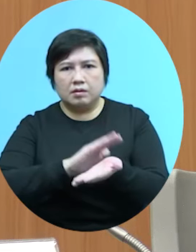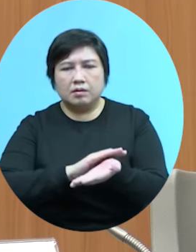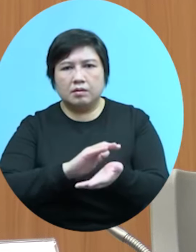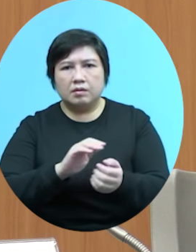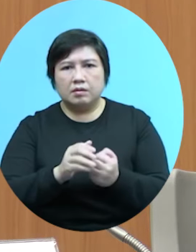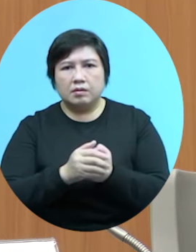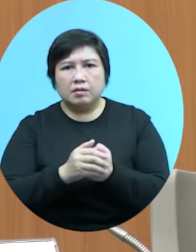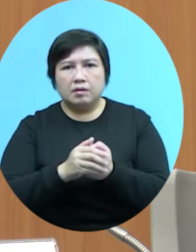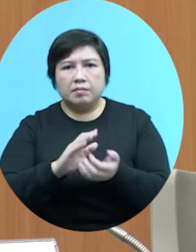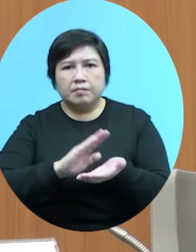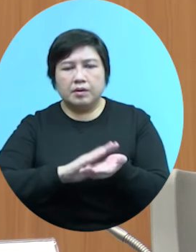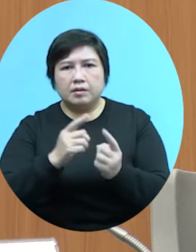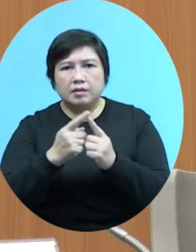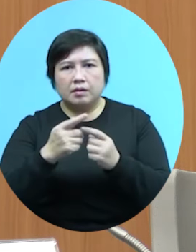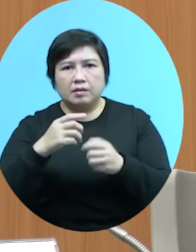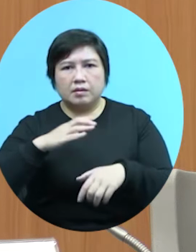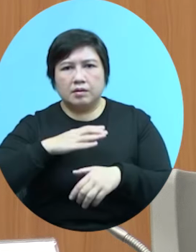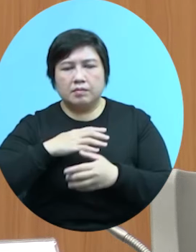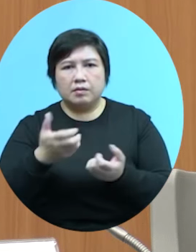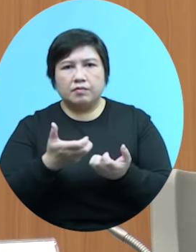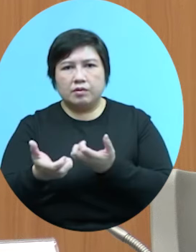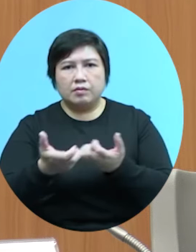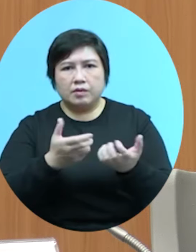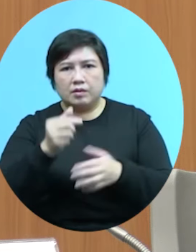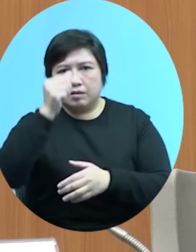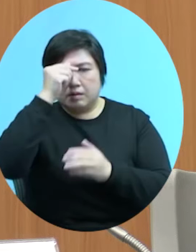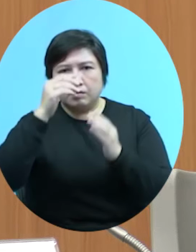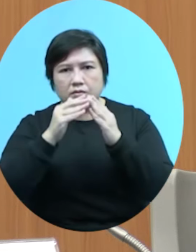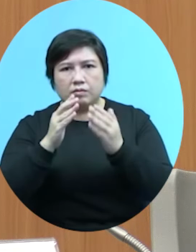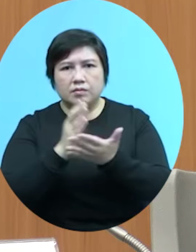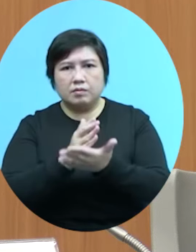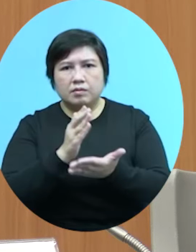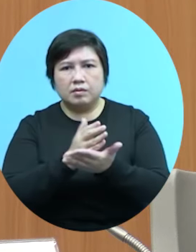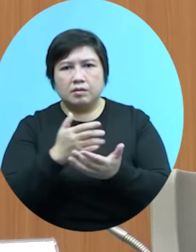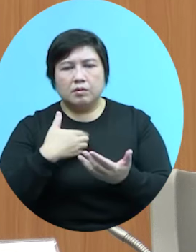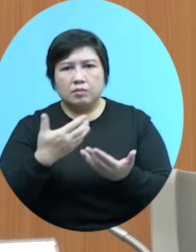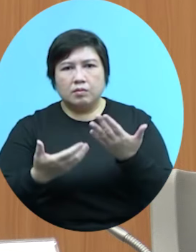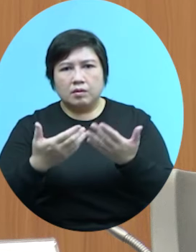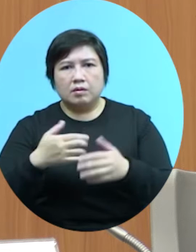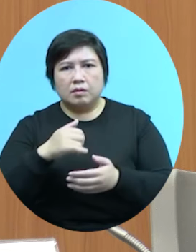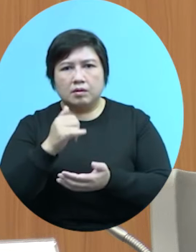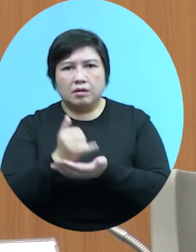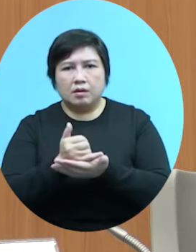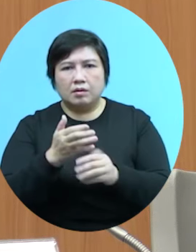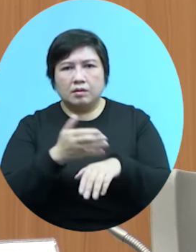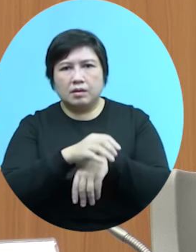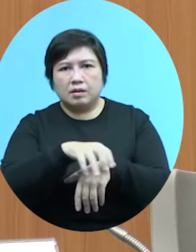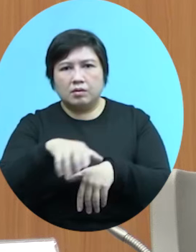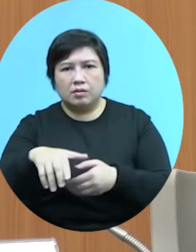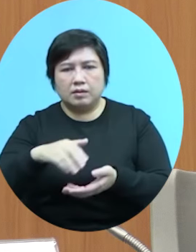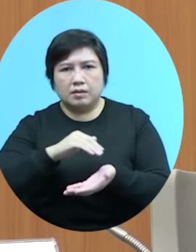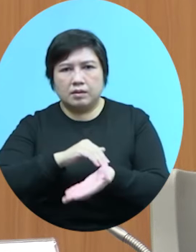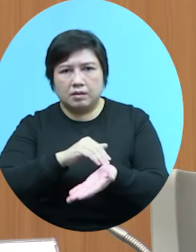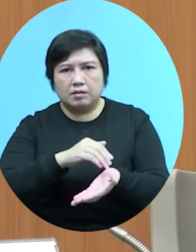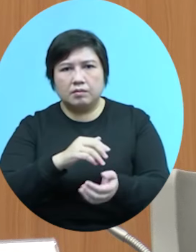按照病人的情況分流去不同的醫院又或者留在社區治療設施接受治